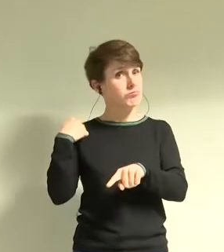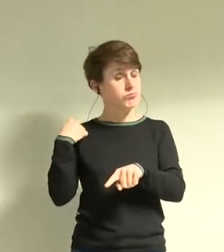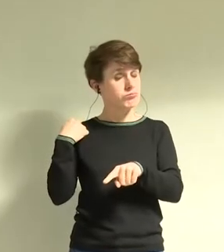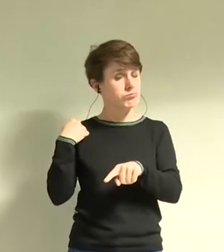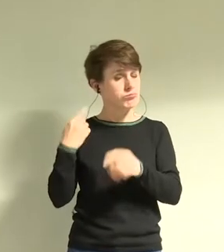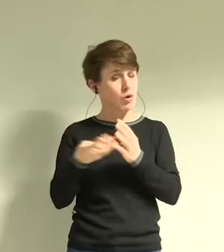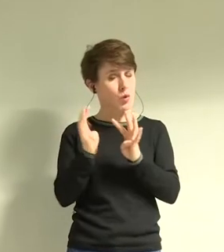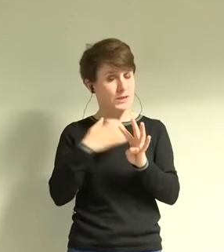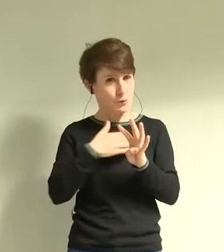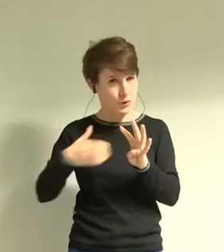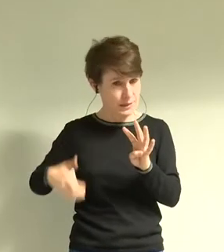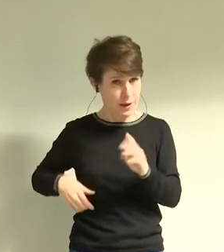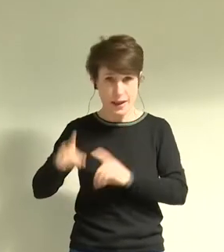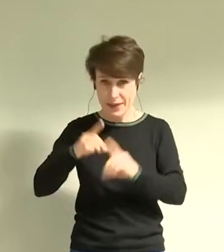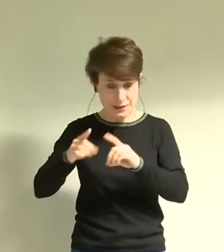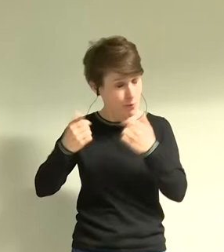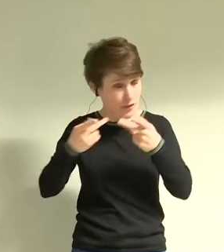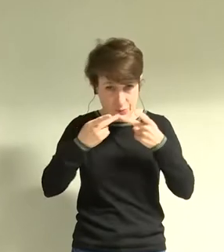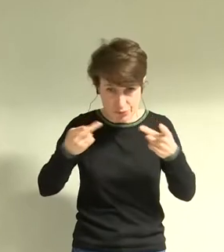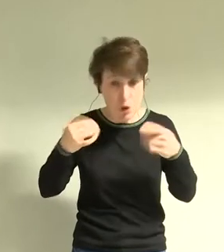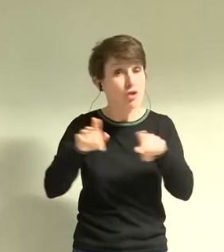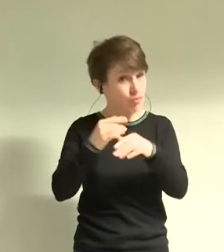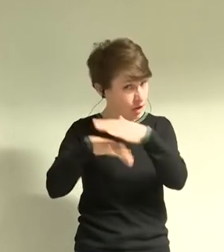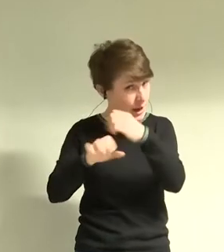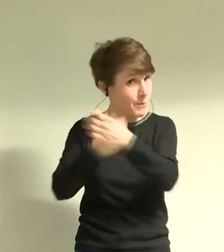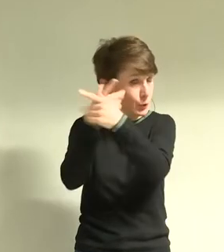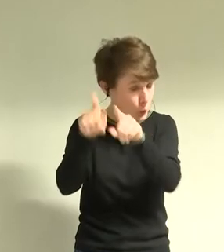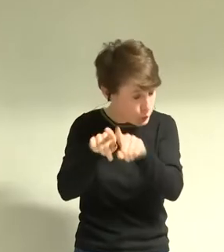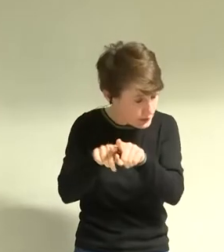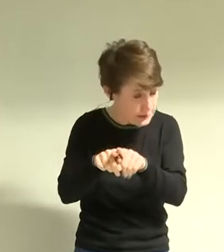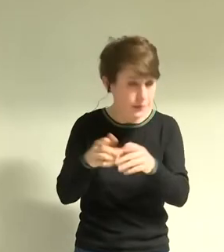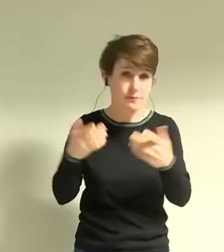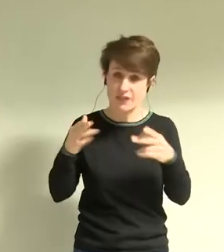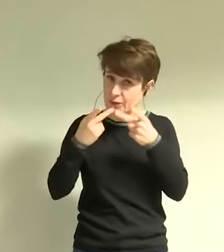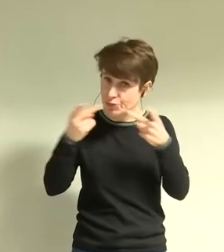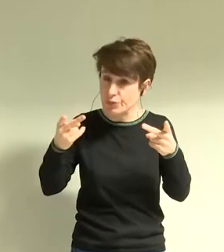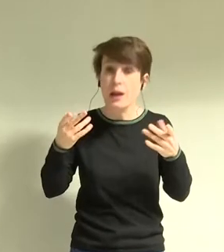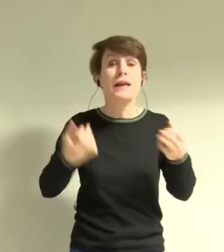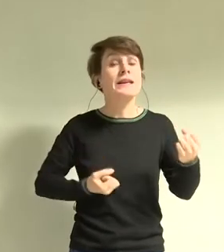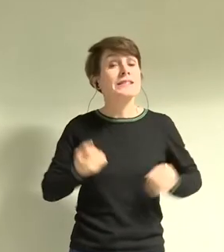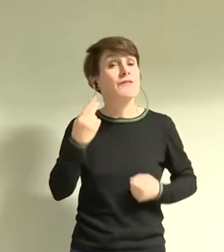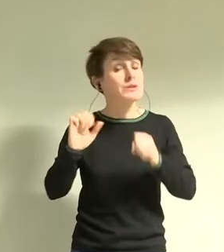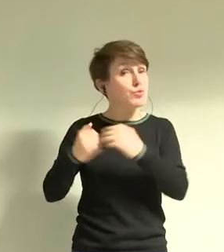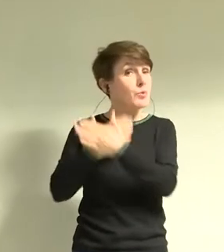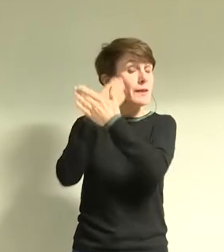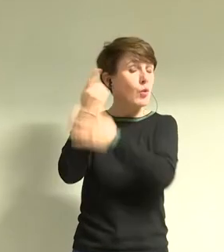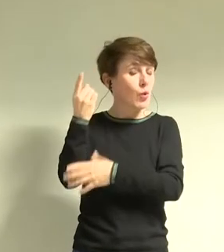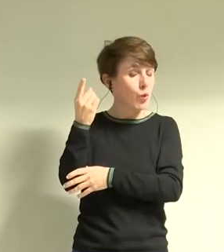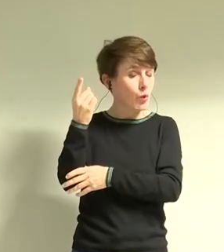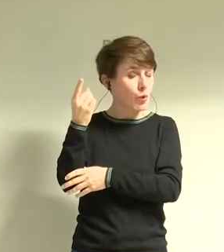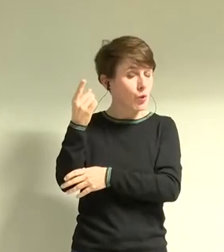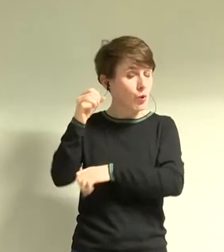et du conseil métropolitain également les services de la ville et de la métropole permettent le chantier de la